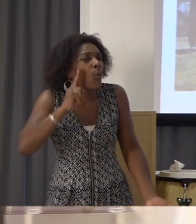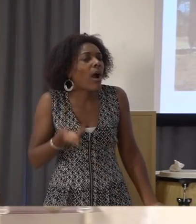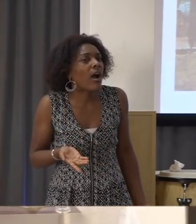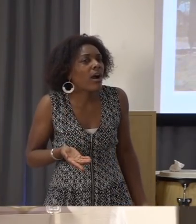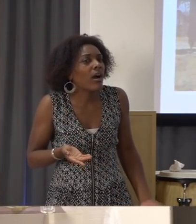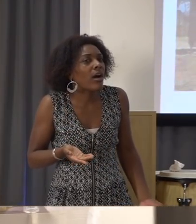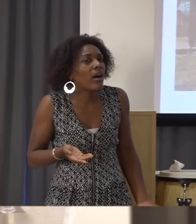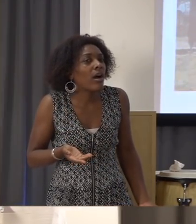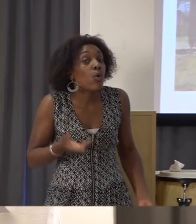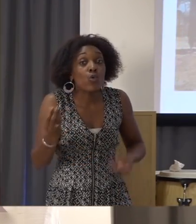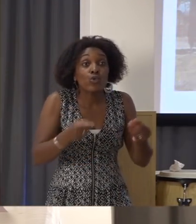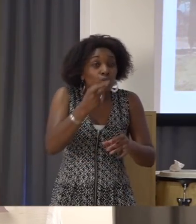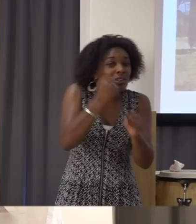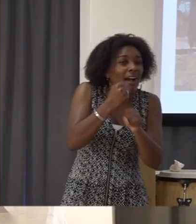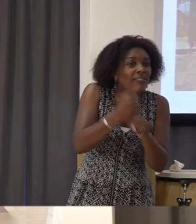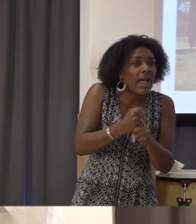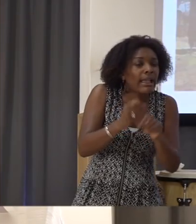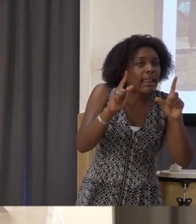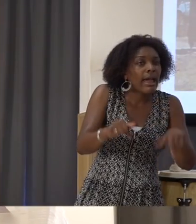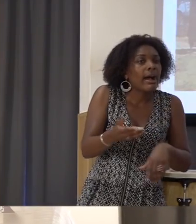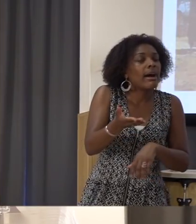Toi qui travailles,